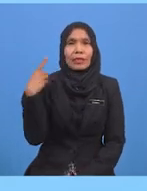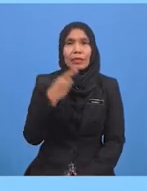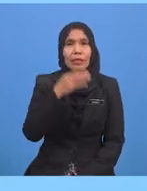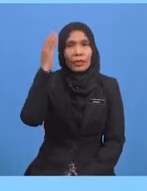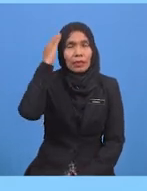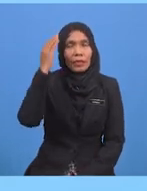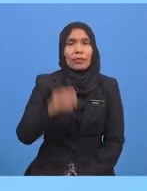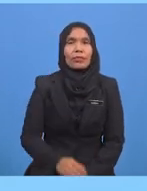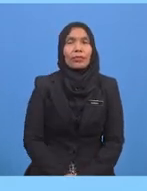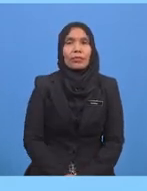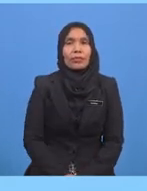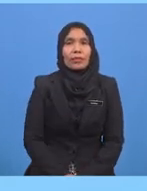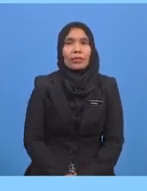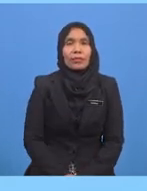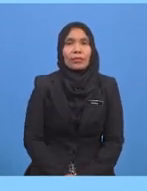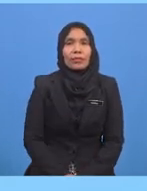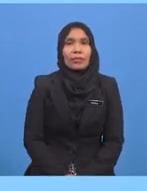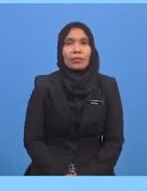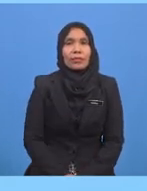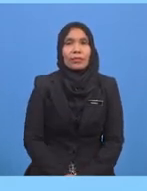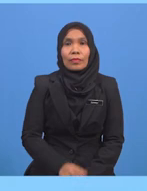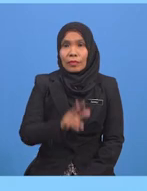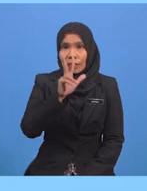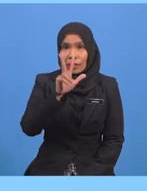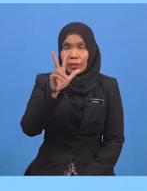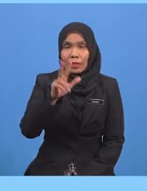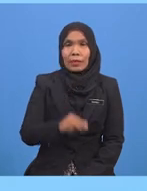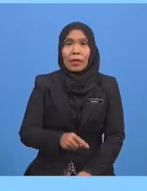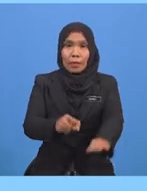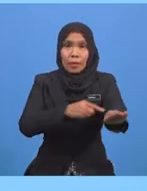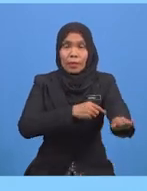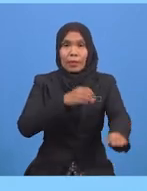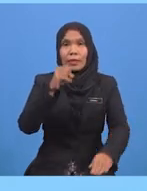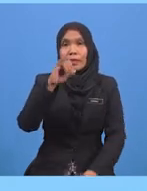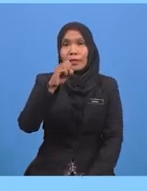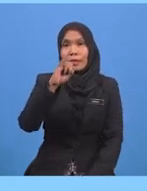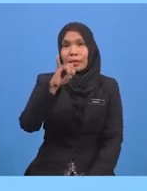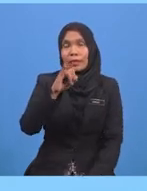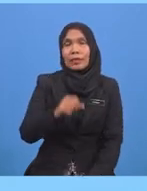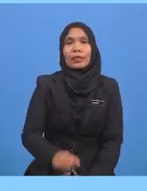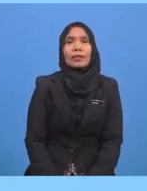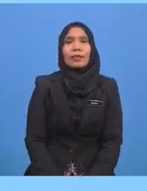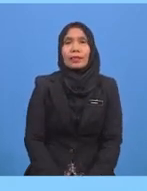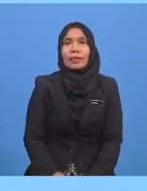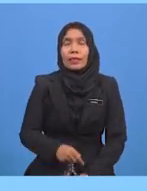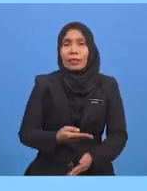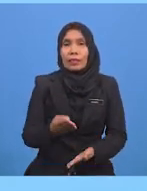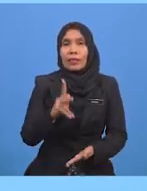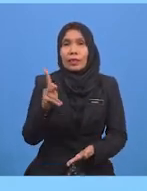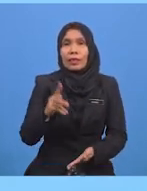ketiga-tiga panjang sisi bagi segitiga MQN diberikan.